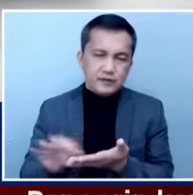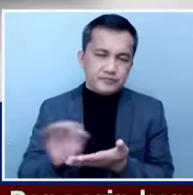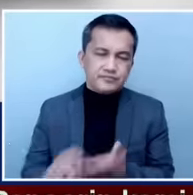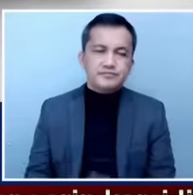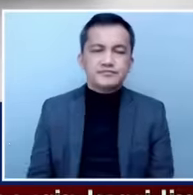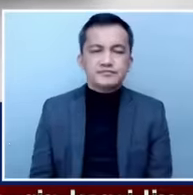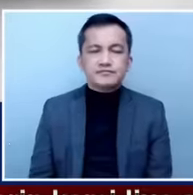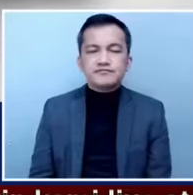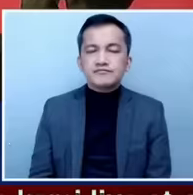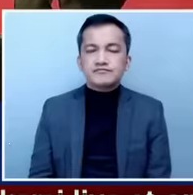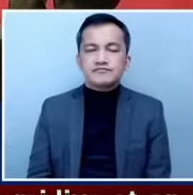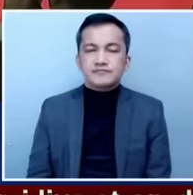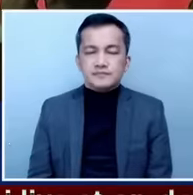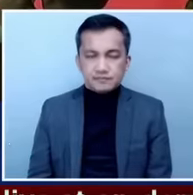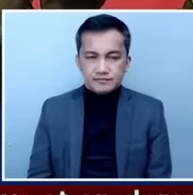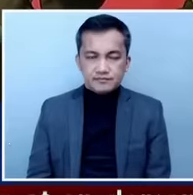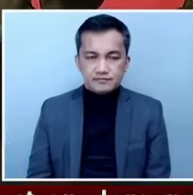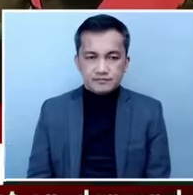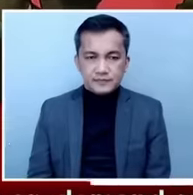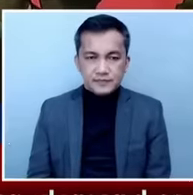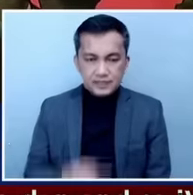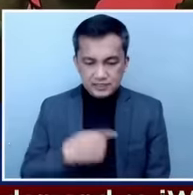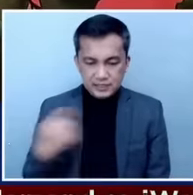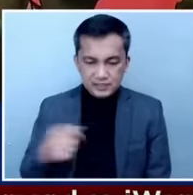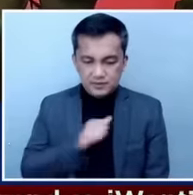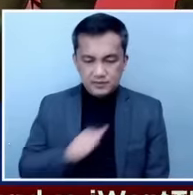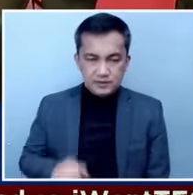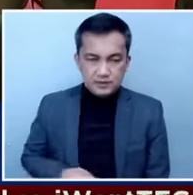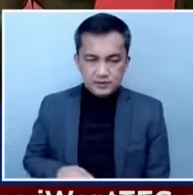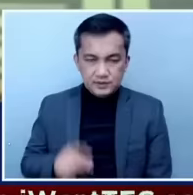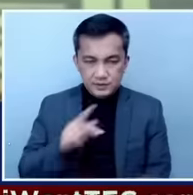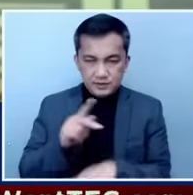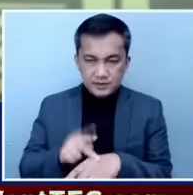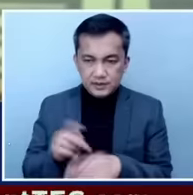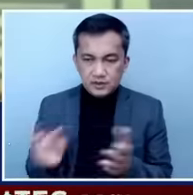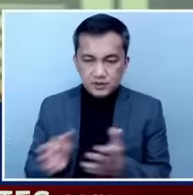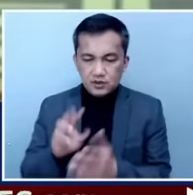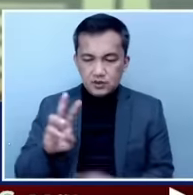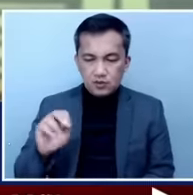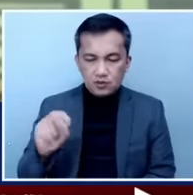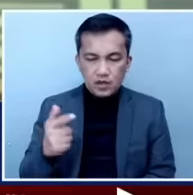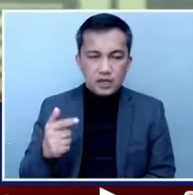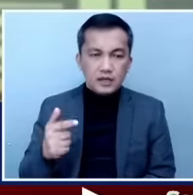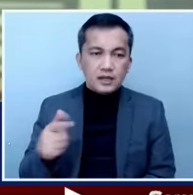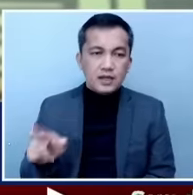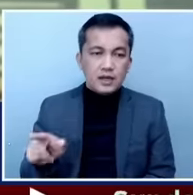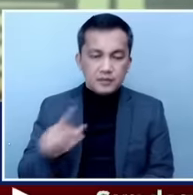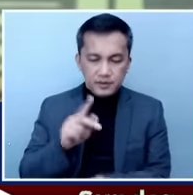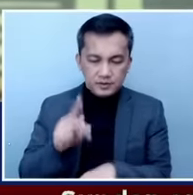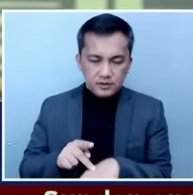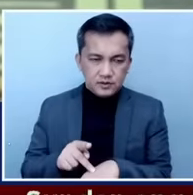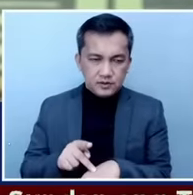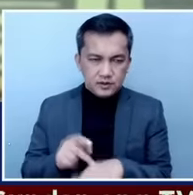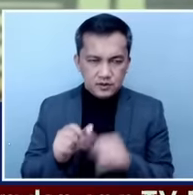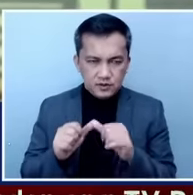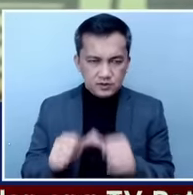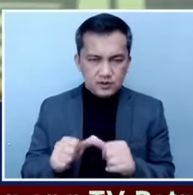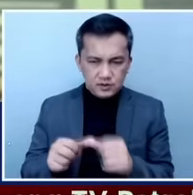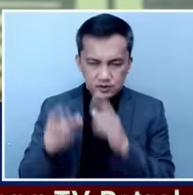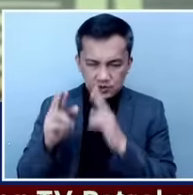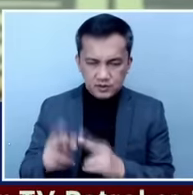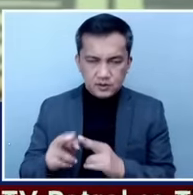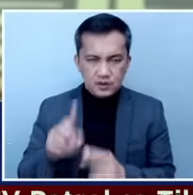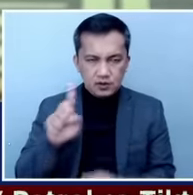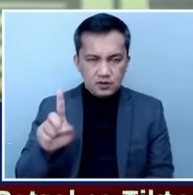Samantala, hinimok naman ni Chinese Ambassador to the Philippines, Wang Xilian, ang Pilipinas na patuloy na igalang ang One